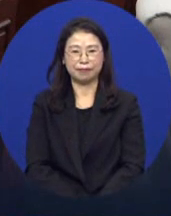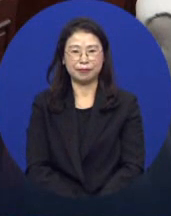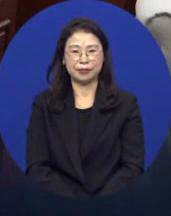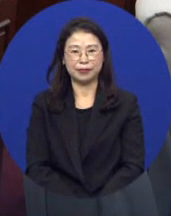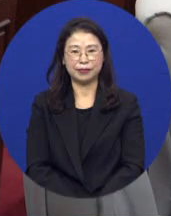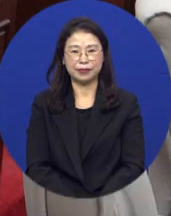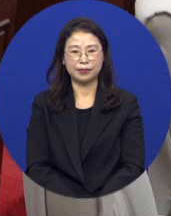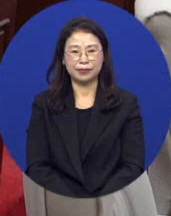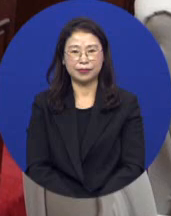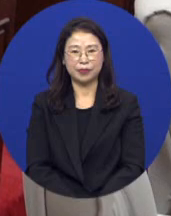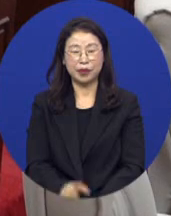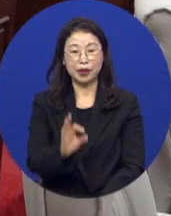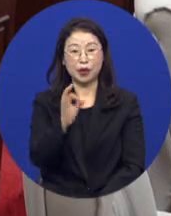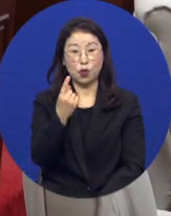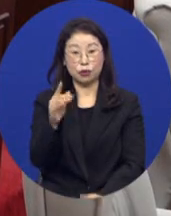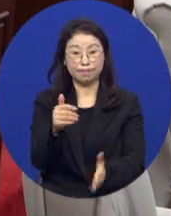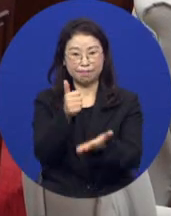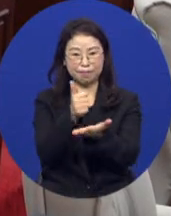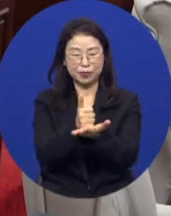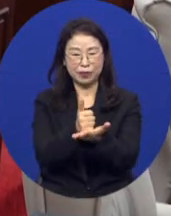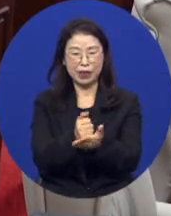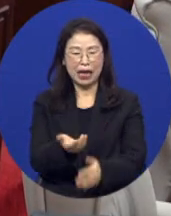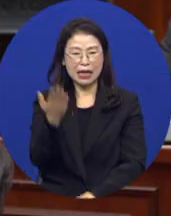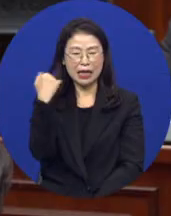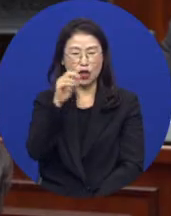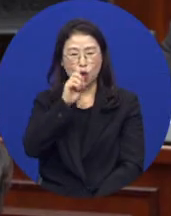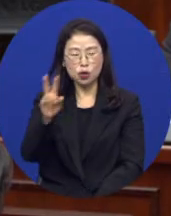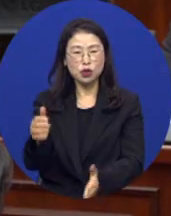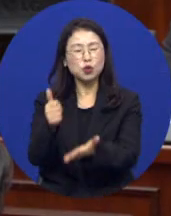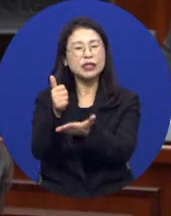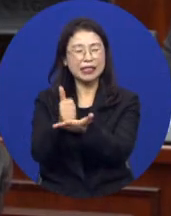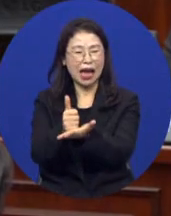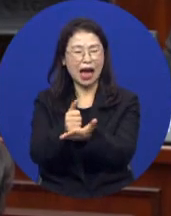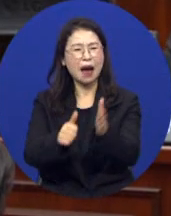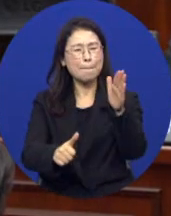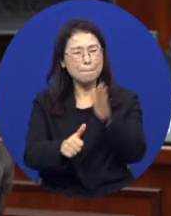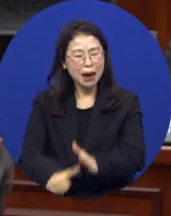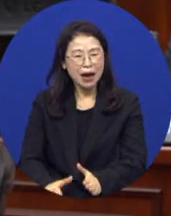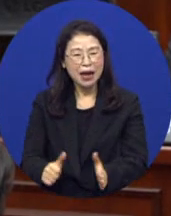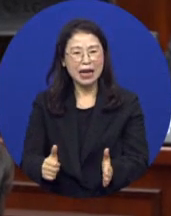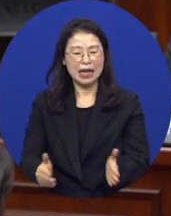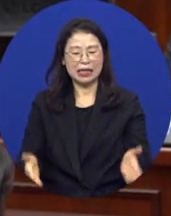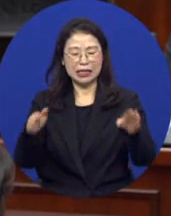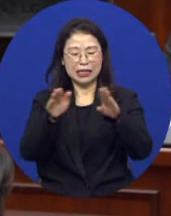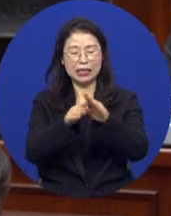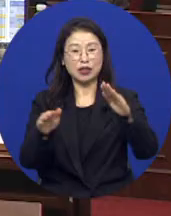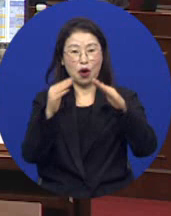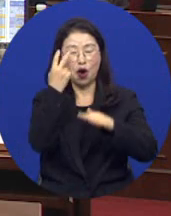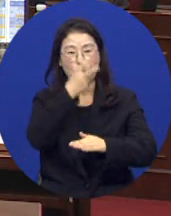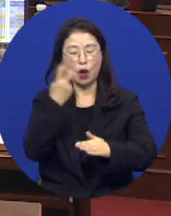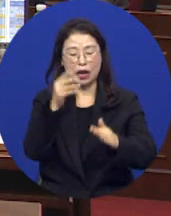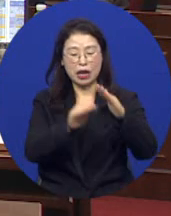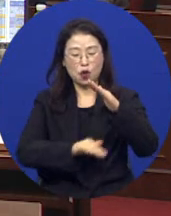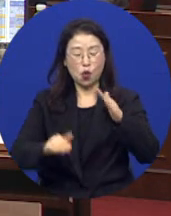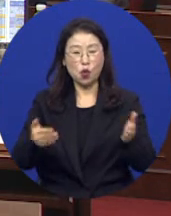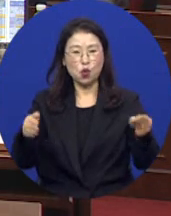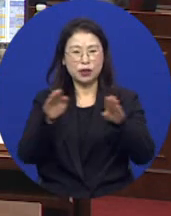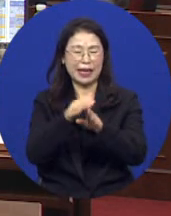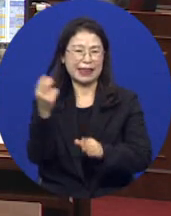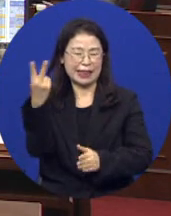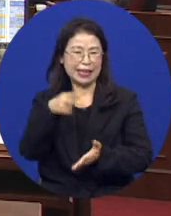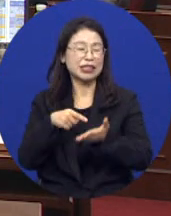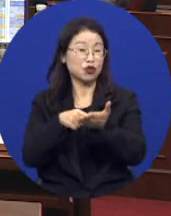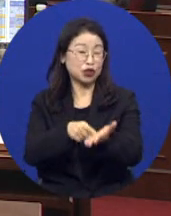드립니다. 오영훈 지사는 원희룡 도정에서 실패했던 시설관리공단 설립을 재추진하자는 제안에